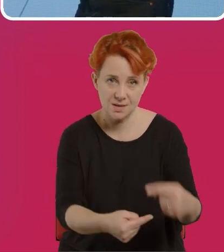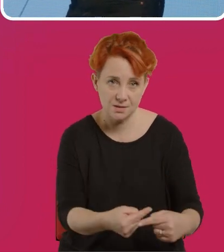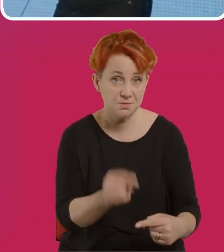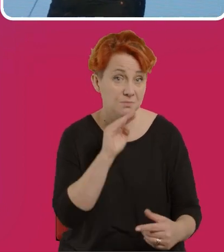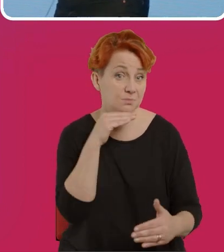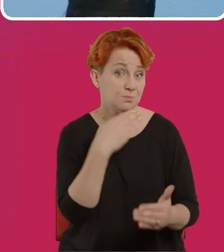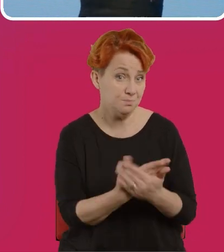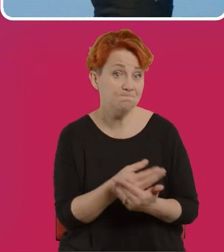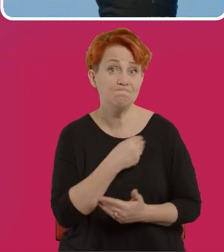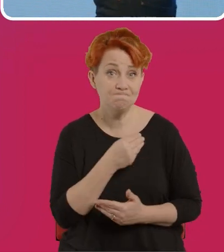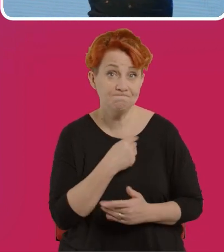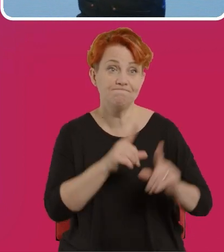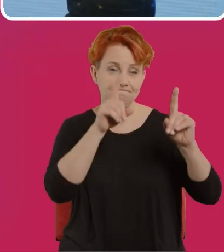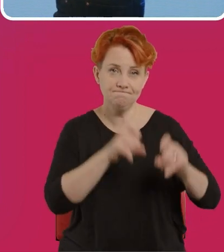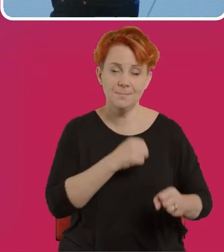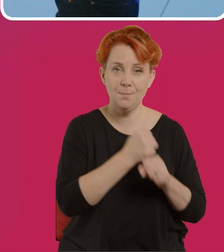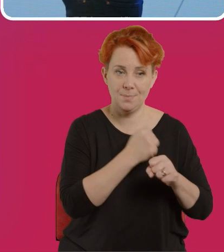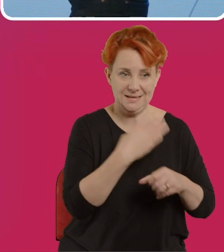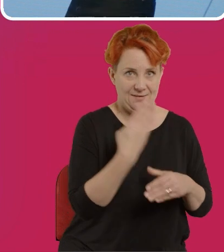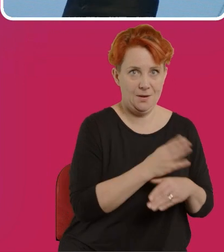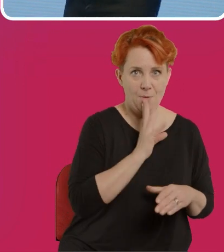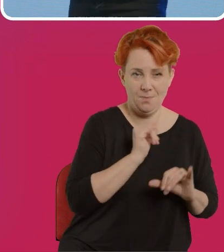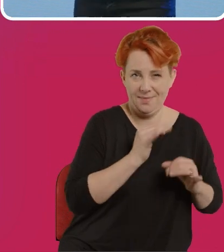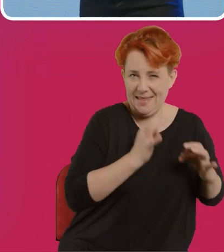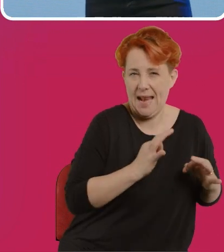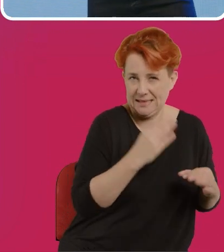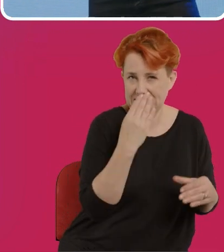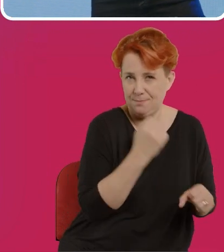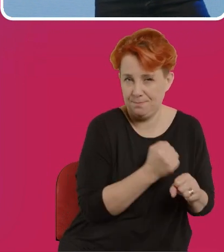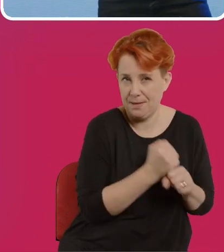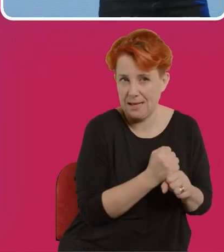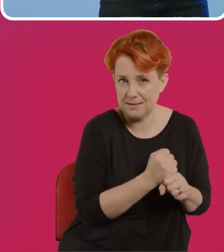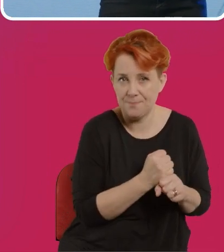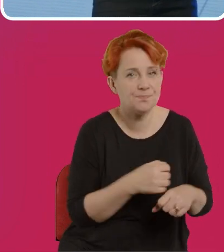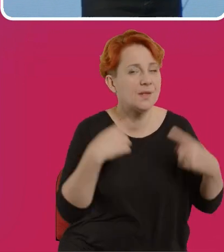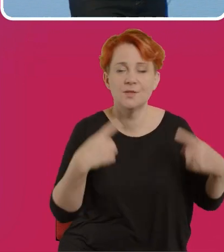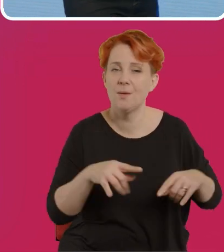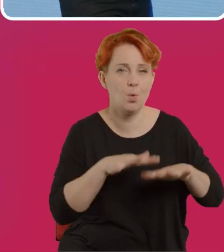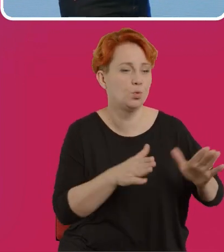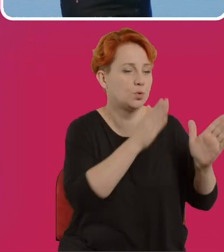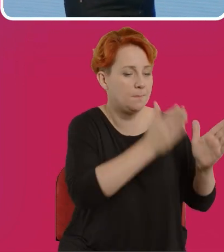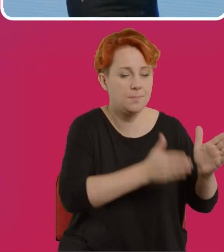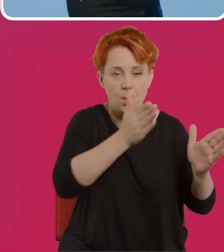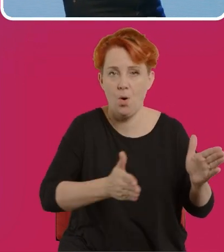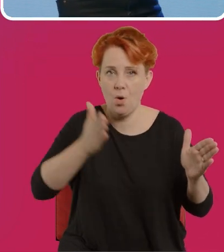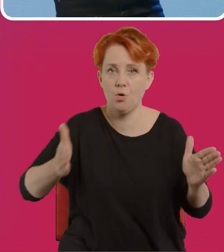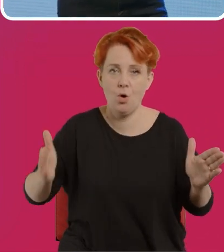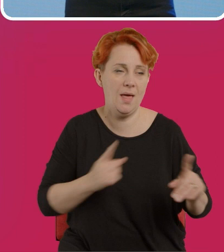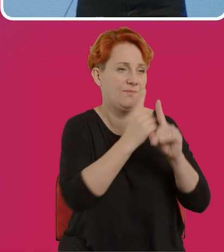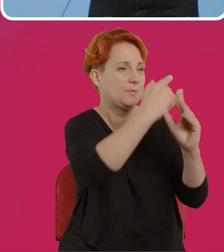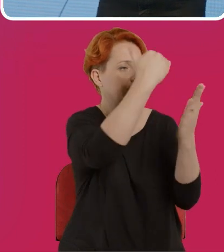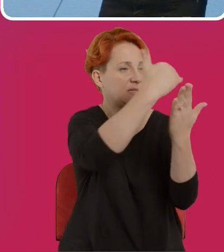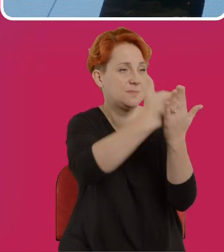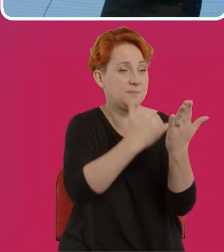przyznam szczerze, jak zaczynałam pracę w tej firmie, której pracuję teraz, nie było wiele rzeczy też ustrukturyzowanych. I ja zaczynając pracę chciałam